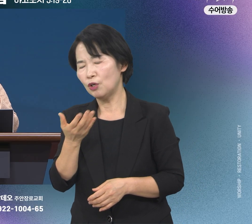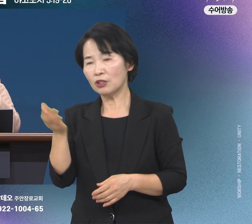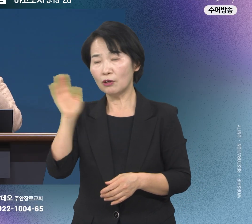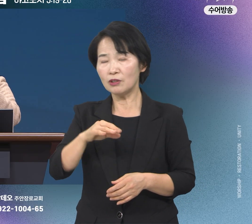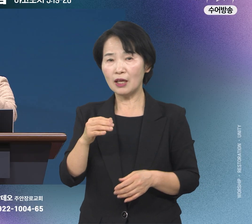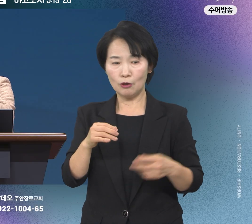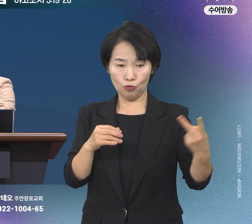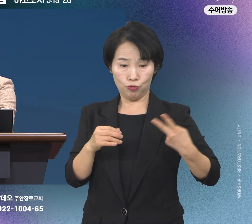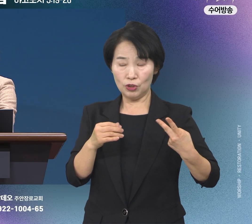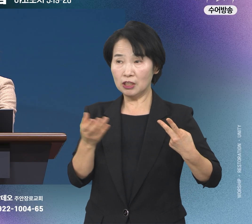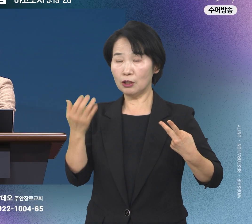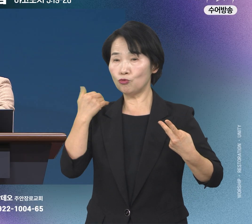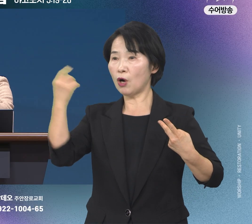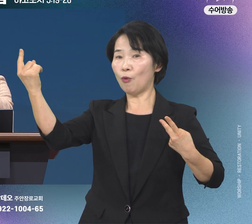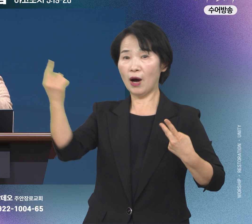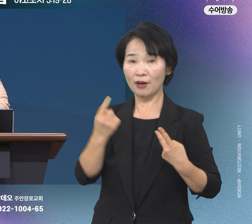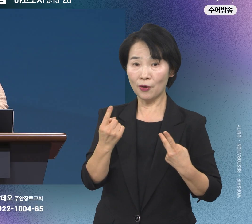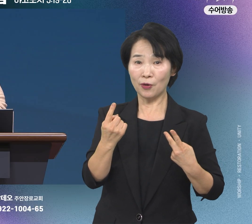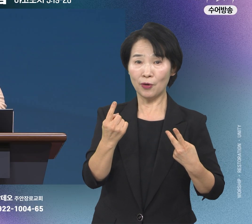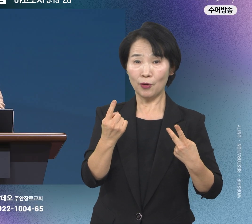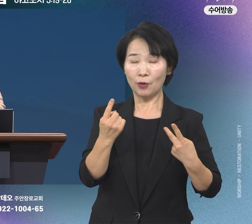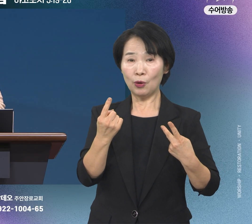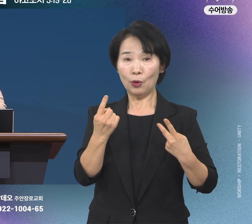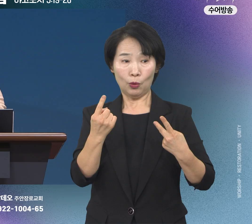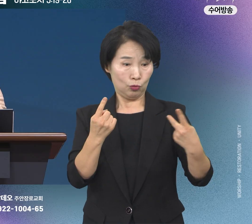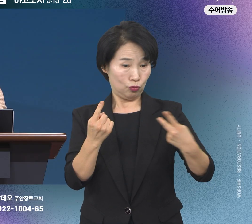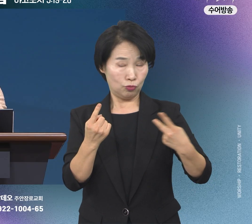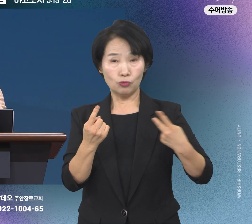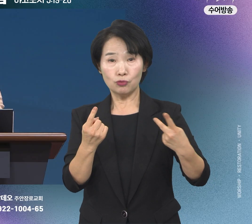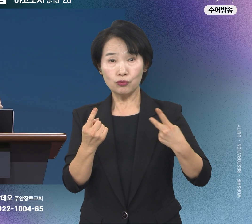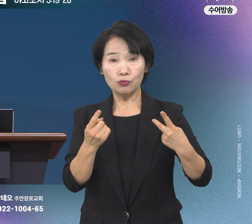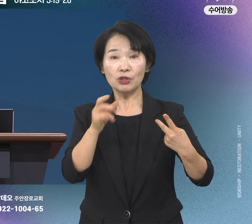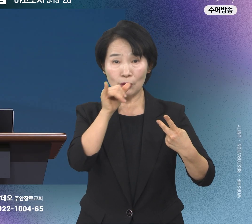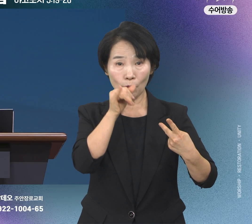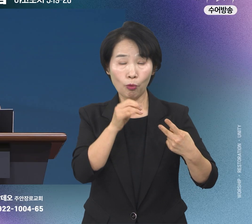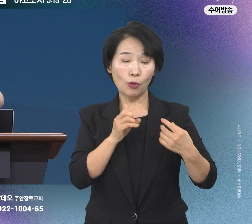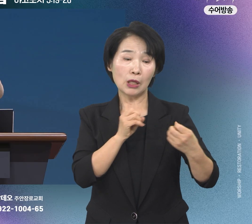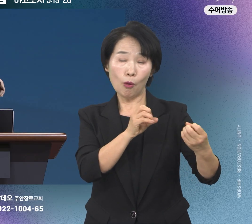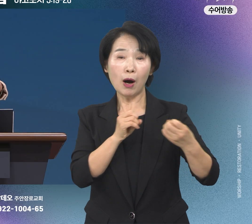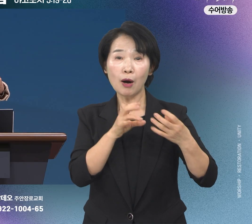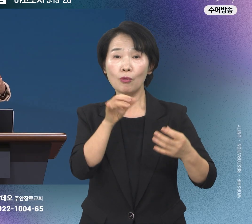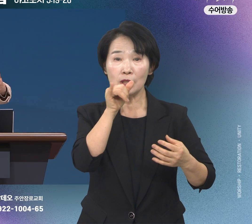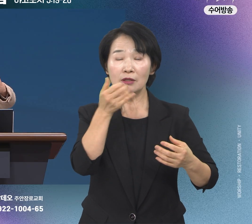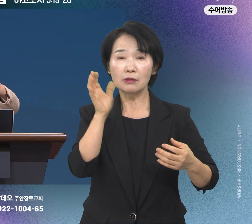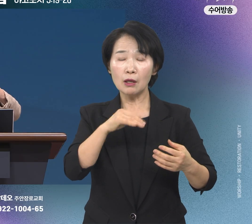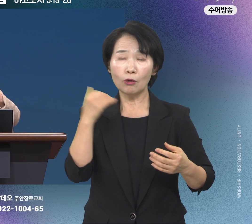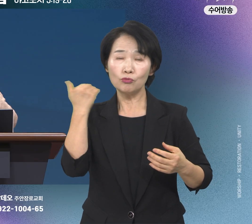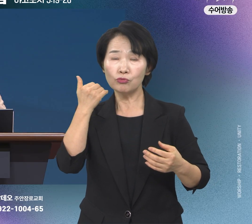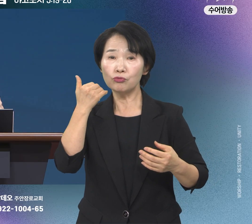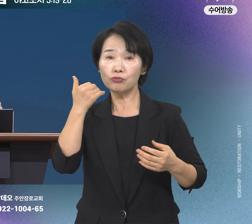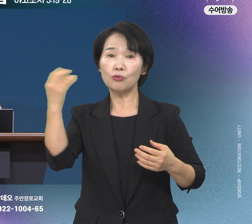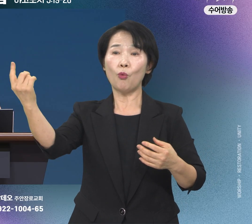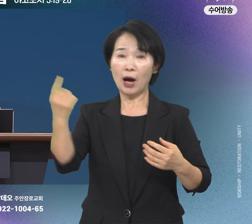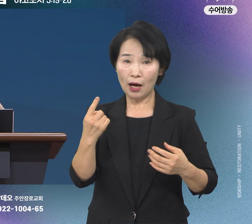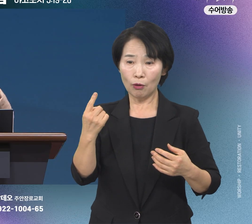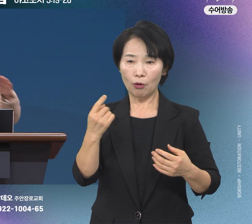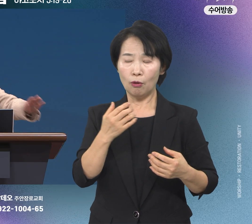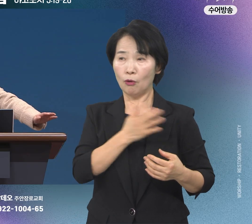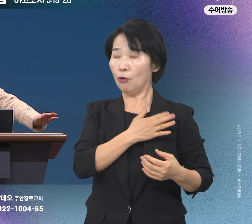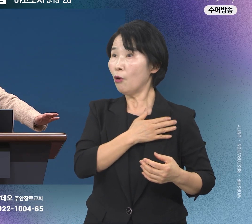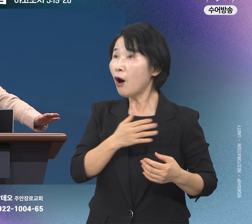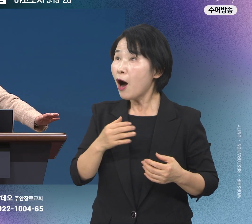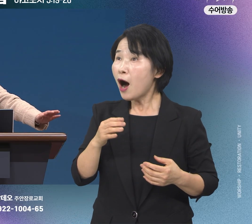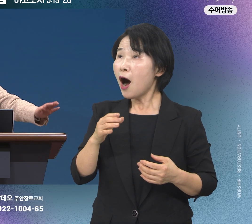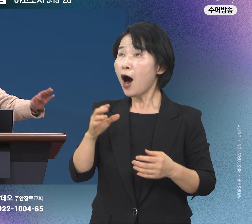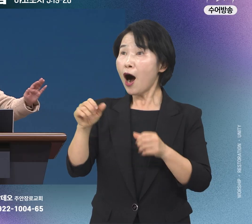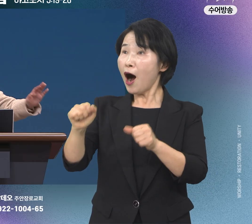찾아와요. 저는 전도 대상자랑 이제 이제 카페에서 시간을 보내고 있는데 누군가가 이제 저를 아는 척합니다.